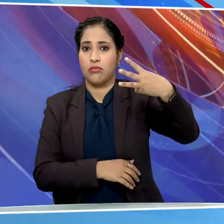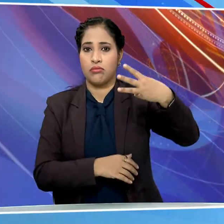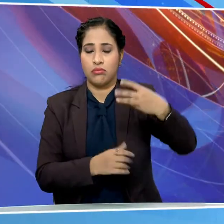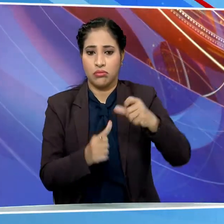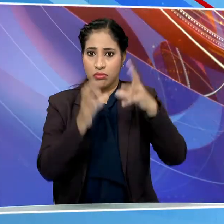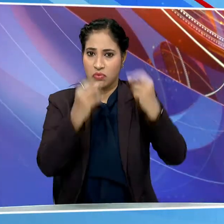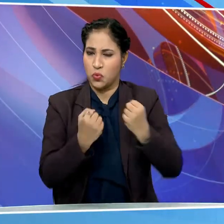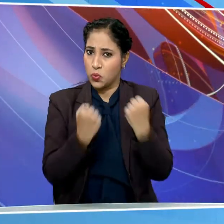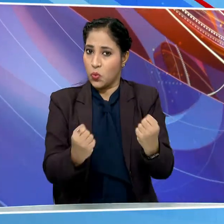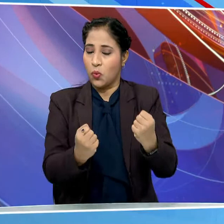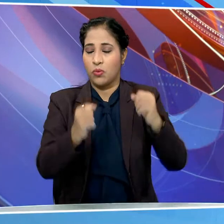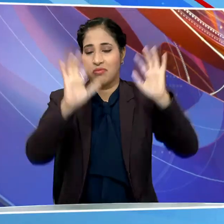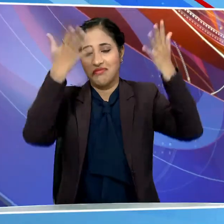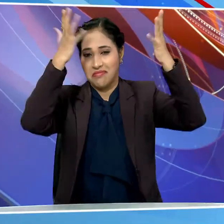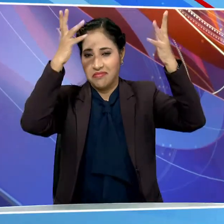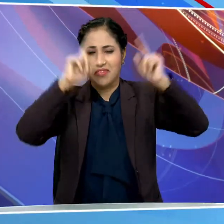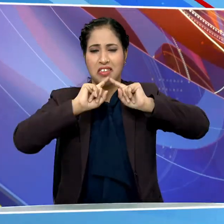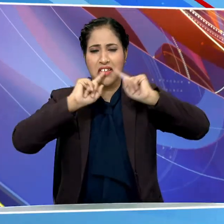होगा।